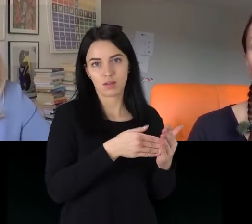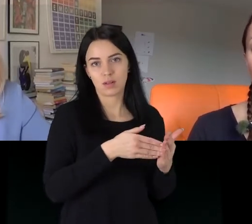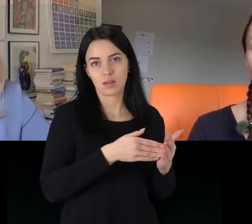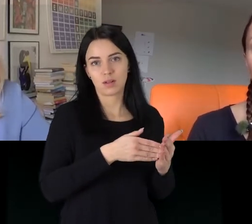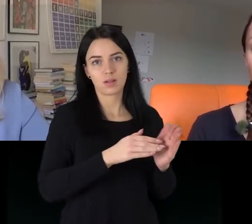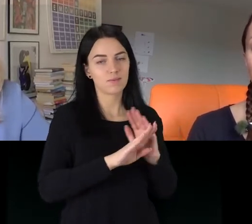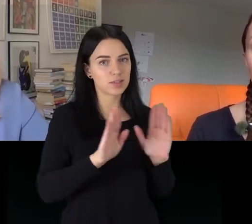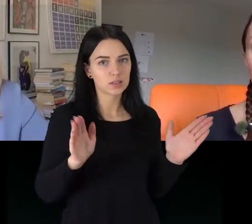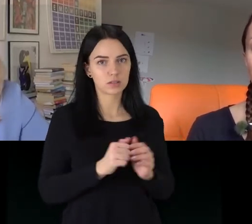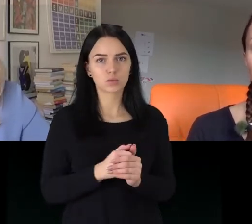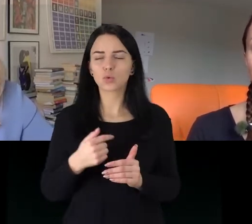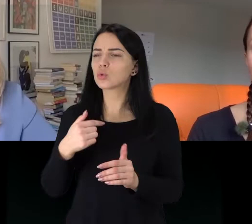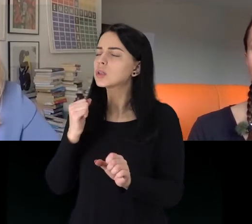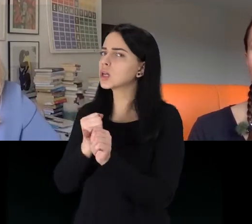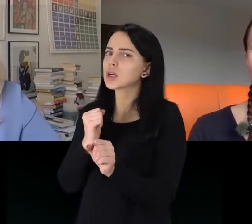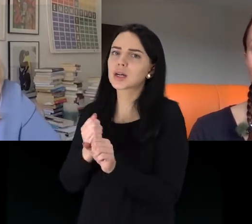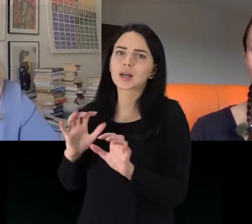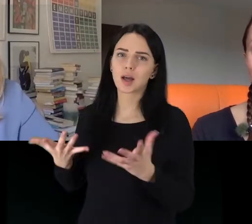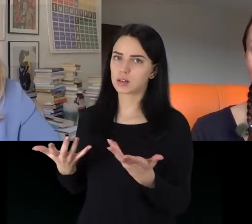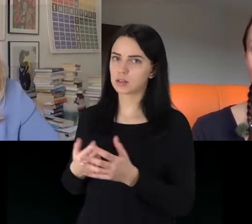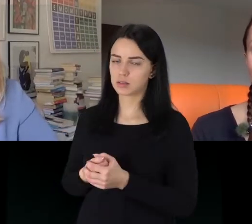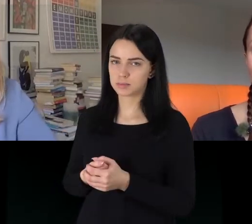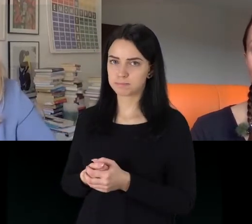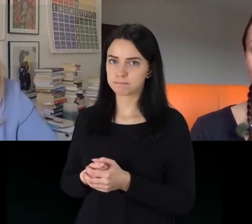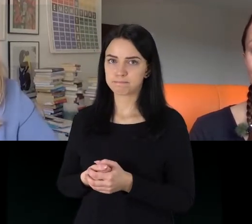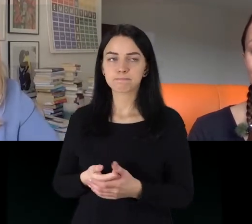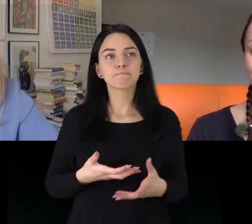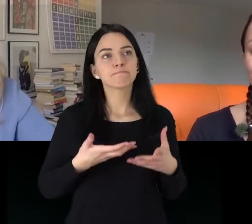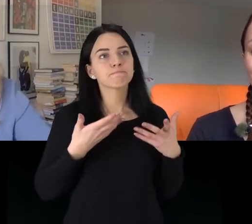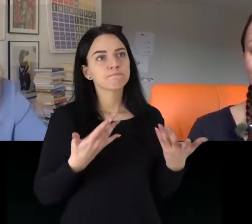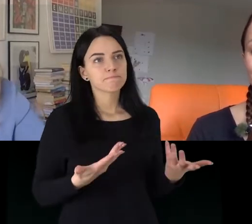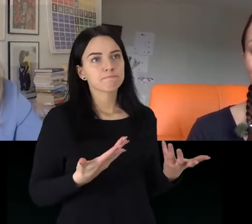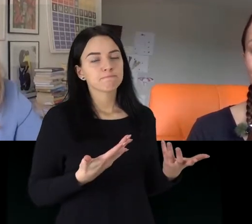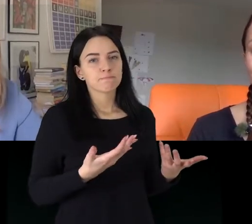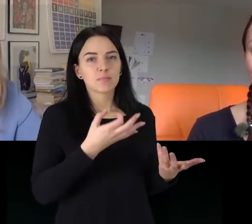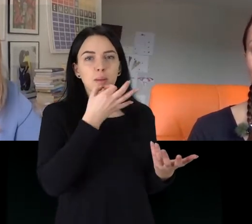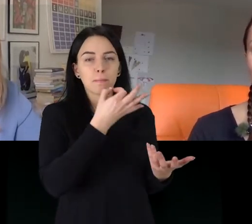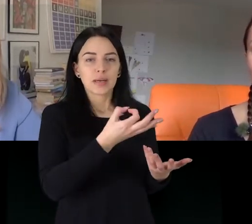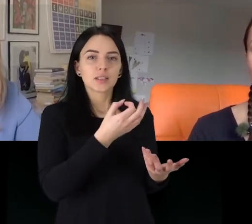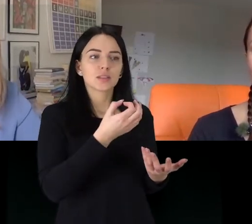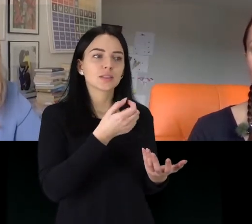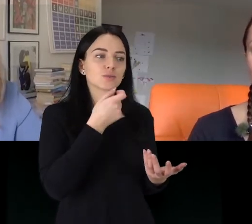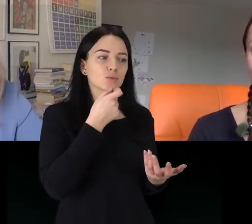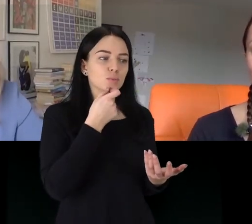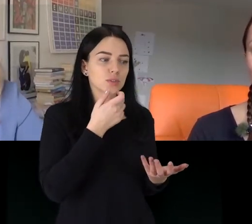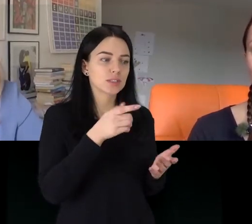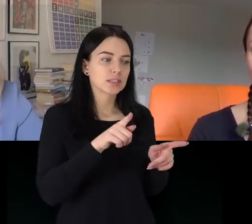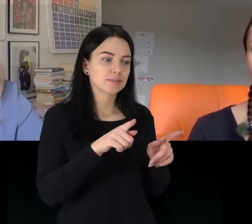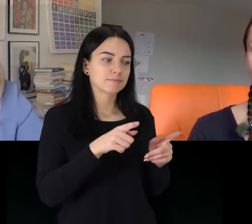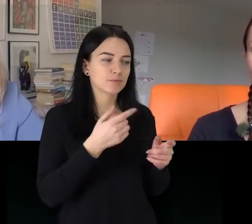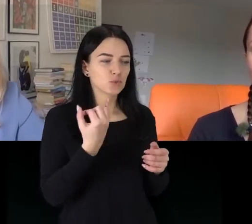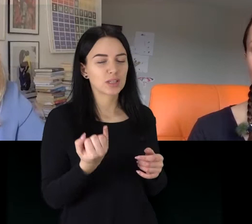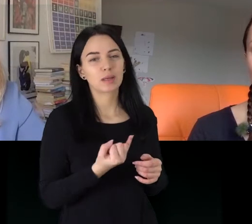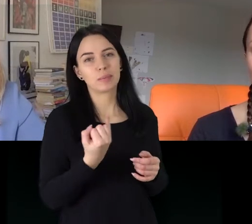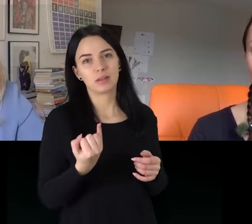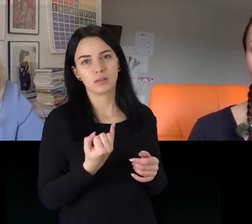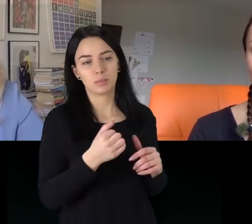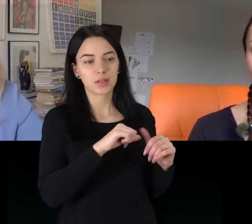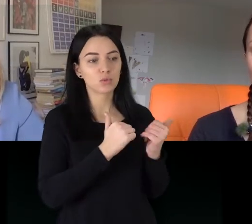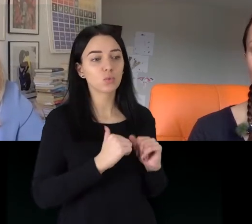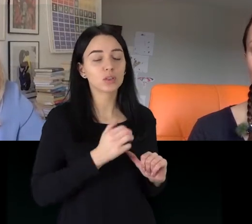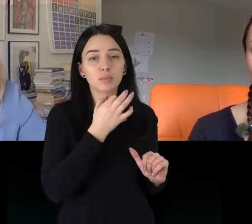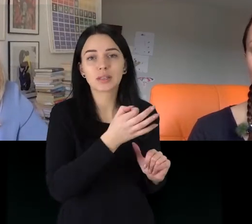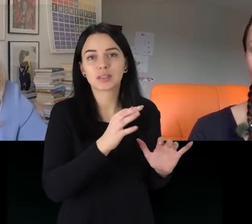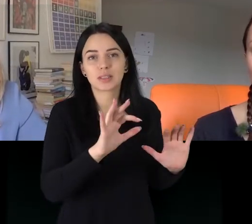Ir viskas. O ką tada daryti? Žinot, pasakysiu dabar taip labai savotiškai, bet aš tikrai nuoširdžiai nežinau,